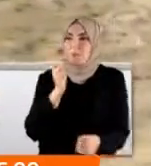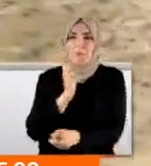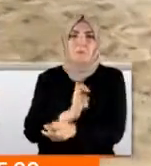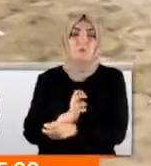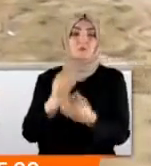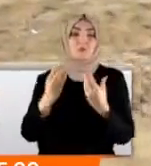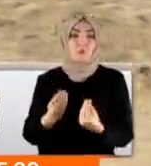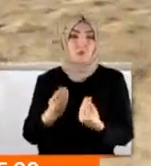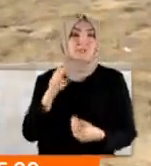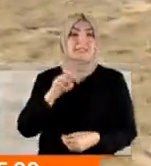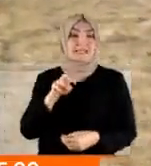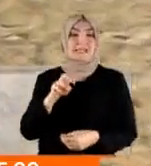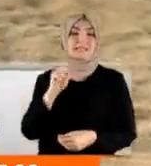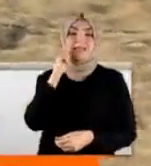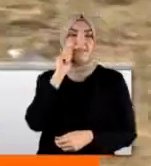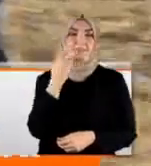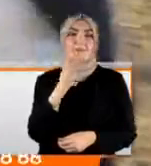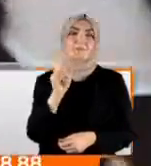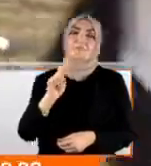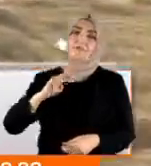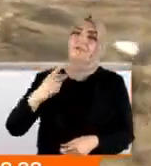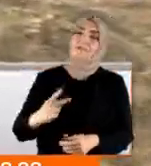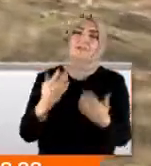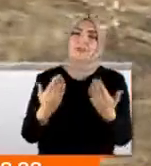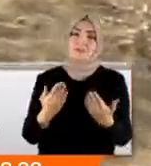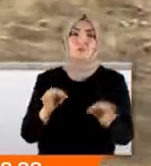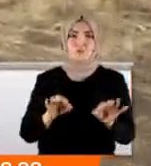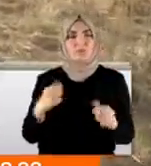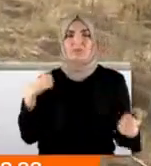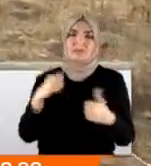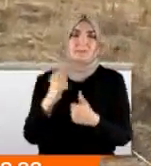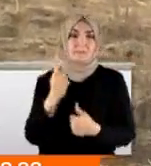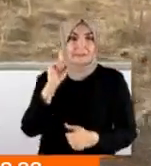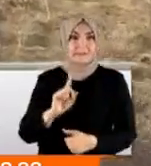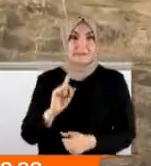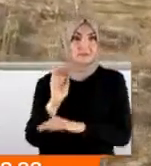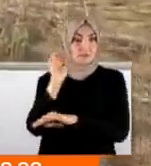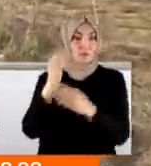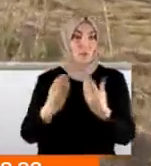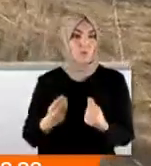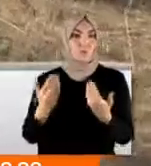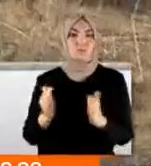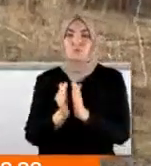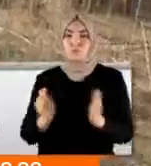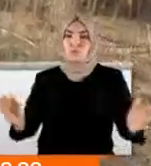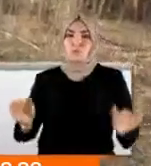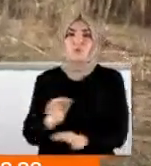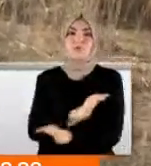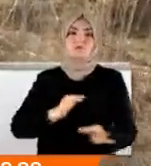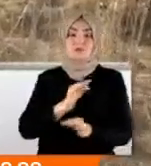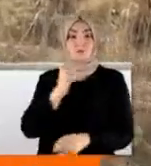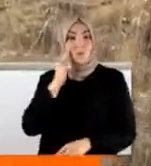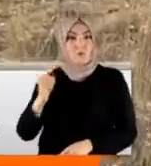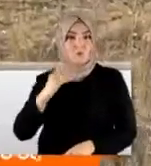8 Ekim 2020'ye kadar. Ve bugün bir ilk daha gerçekleşecek Kapalı Maraş bölgesinde. Bu kez büyük bir organizasyonla Kıbrıslı